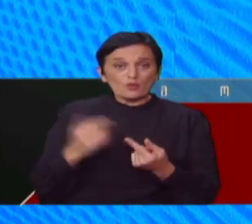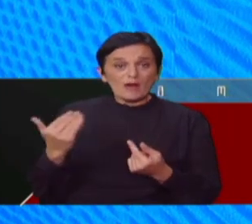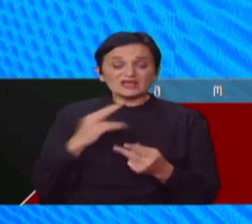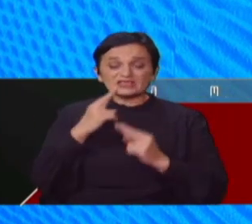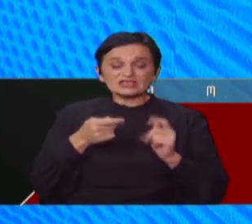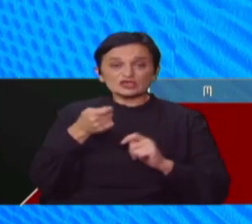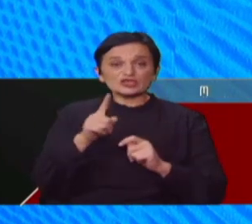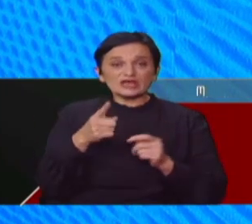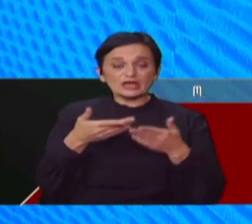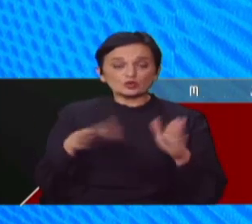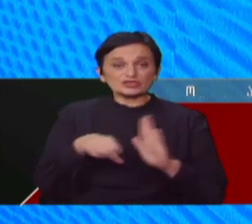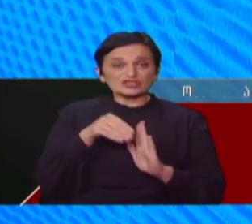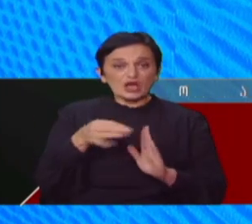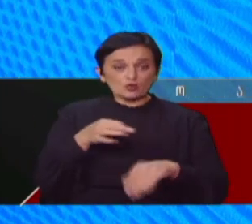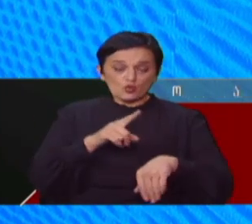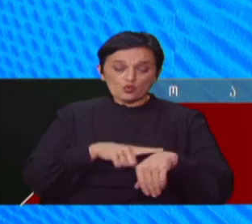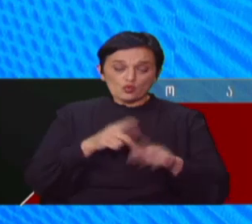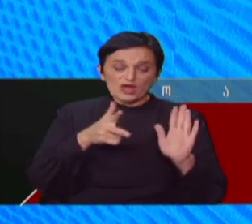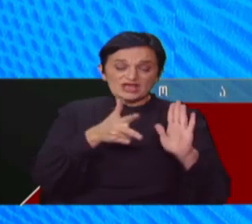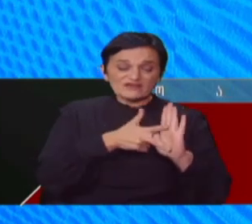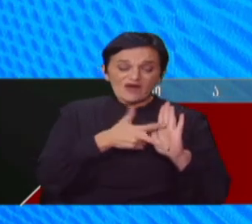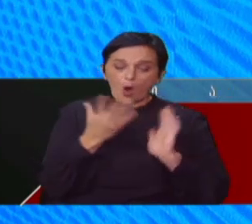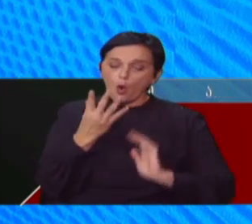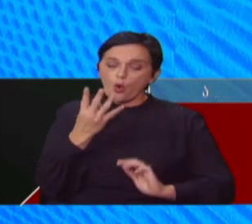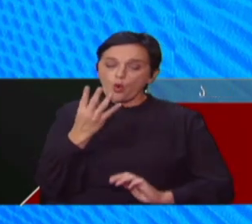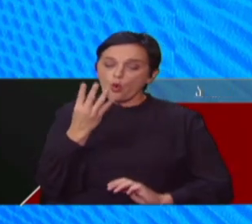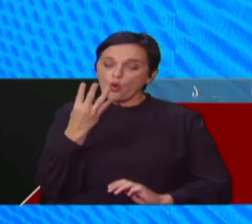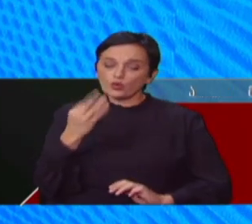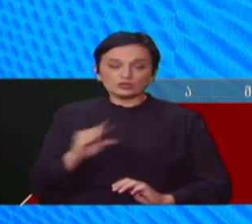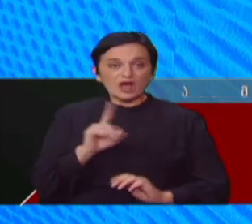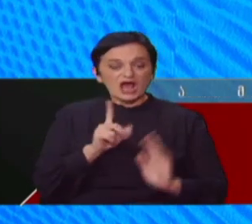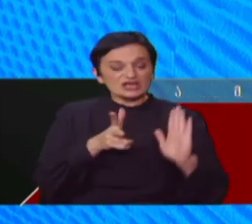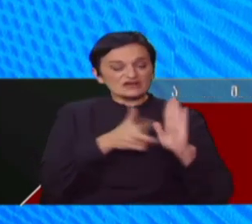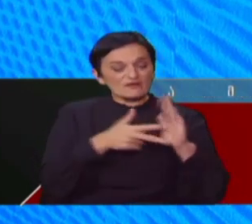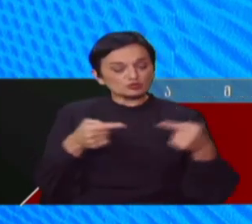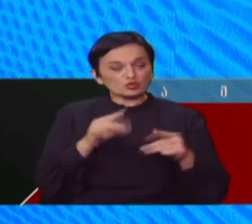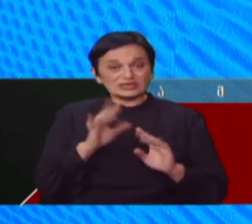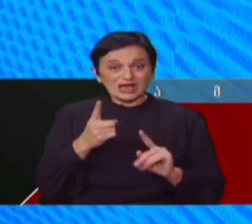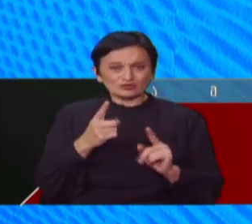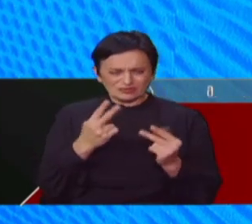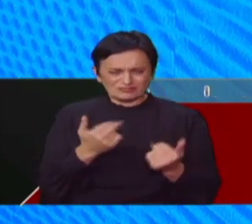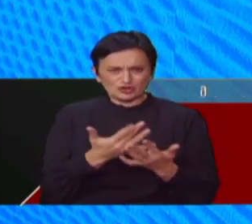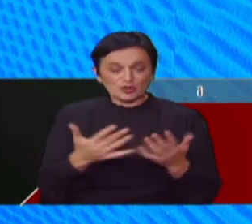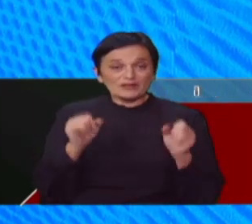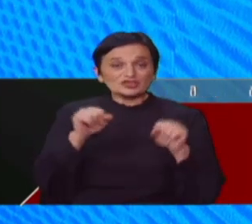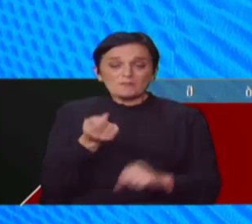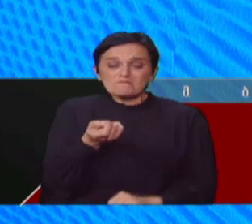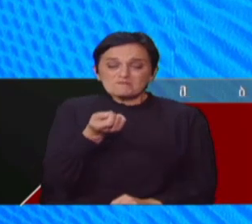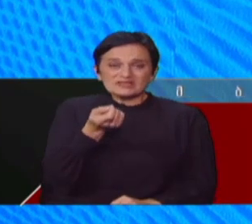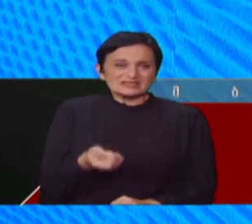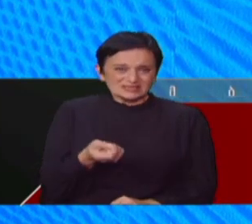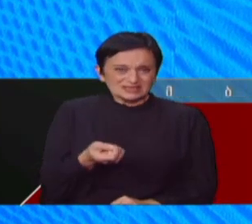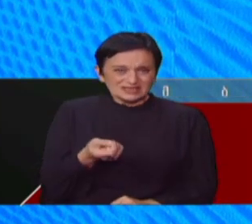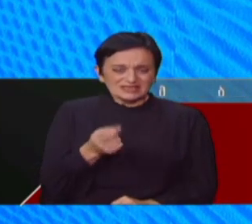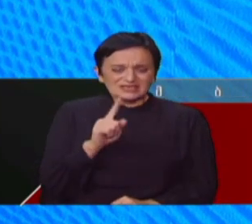Ратом Гайхсан Сарчену Бани Руасаца, да, отхцуце, да, разустат Руасаца, да, чем деко. Их шейцеле байхосом цирем, не шлом,